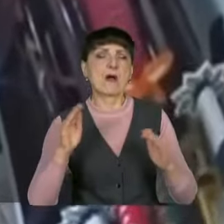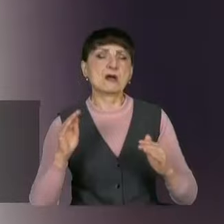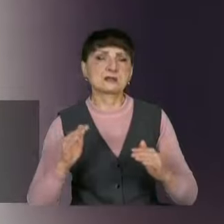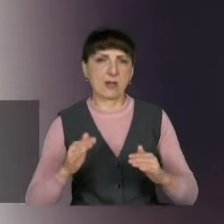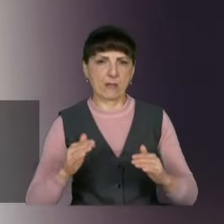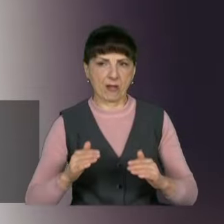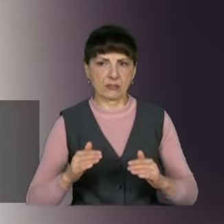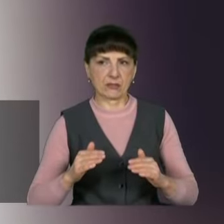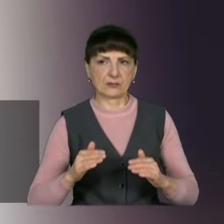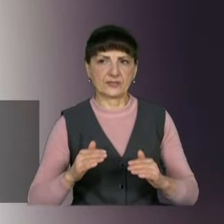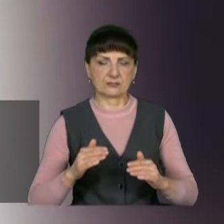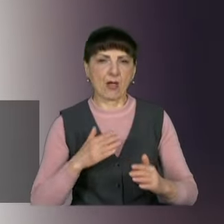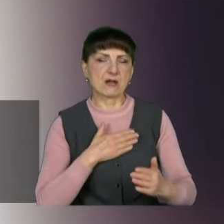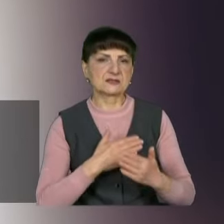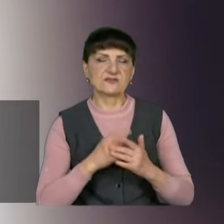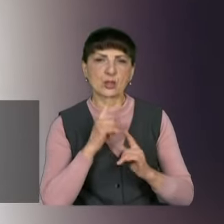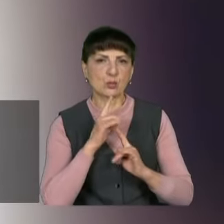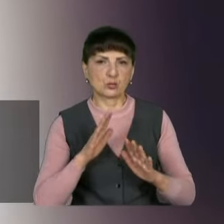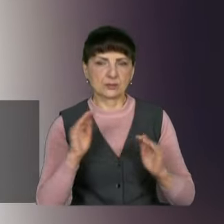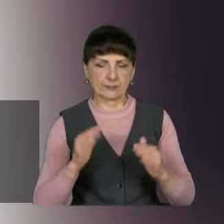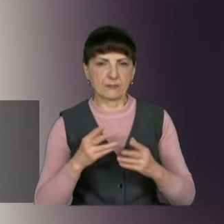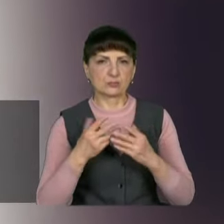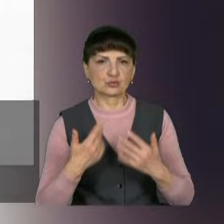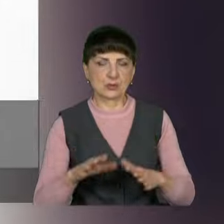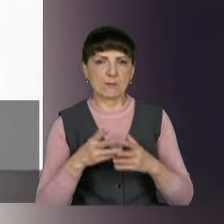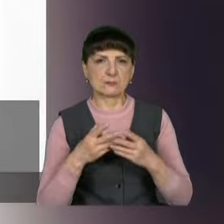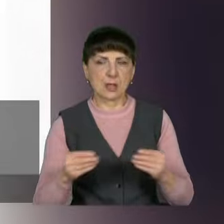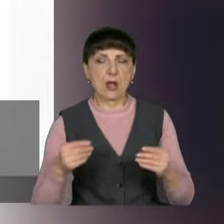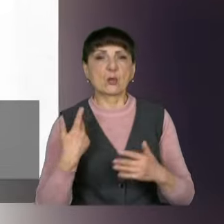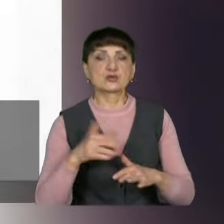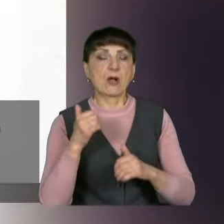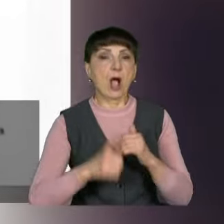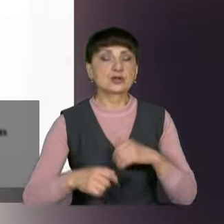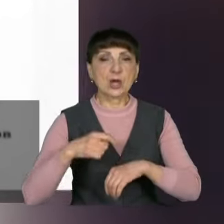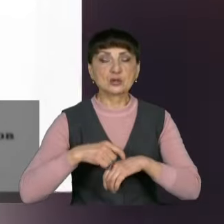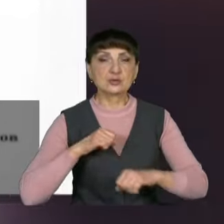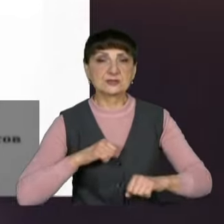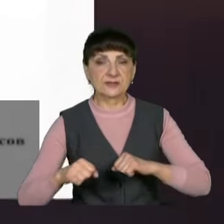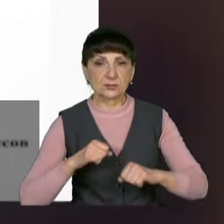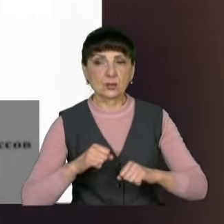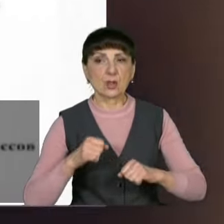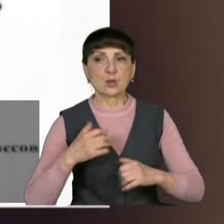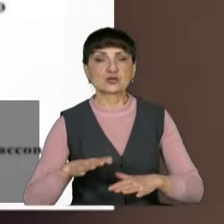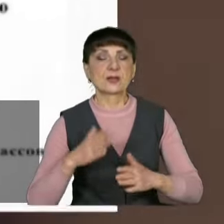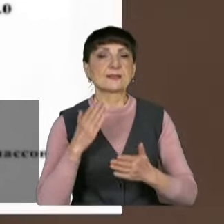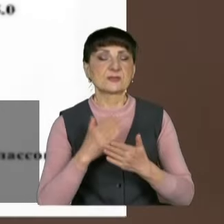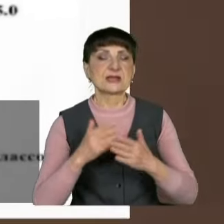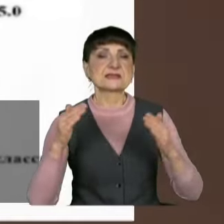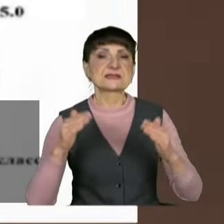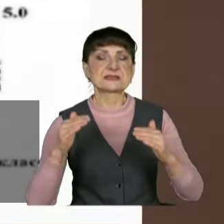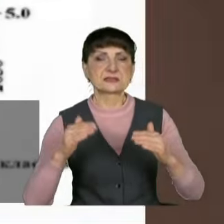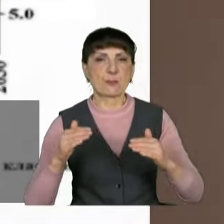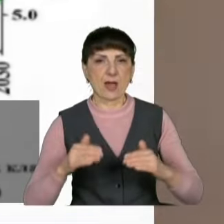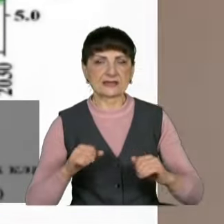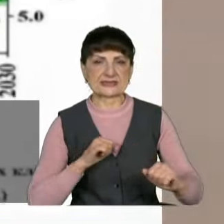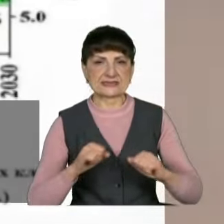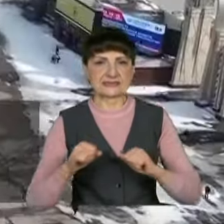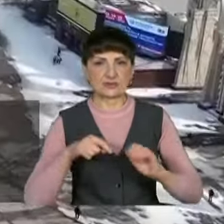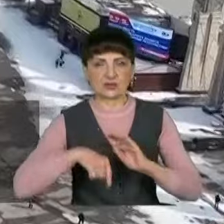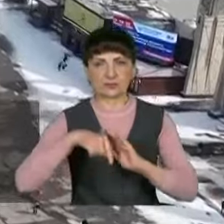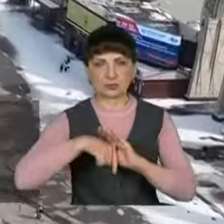периода активных подземных толчков. По его наблюдениям, после каждых ощутимых подземных толчков наблюдается спад сейсмической